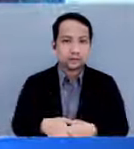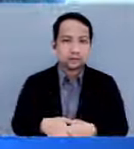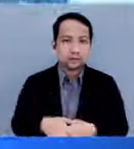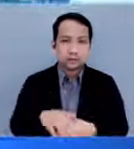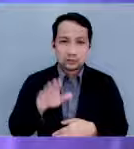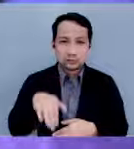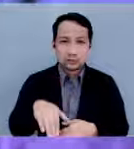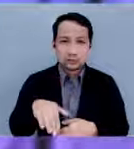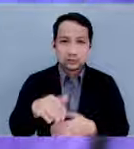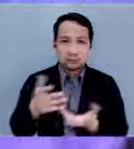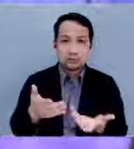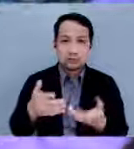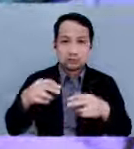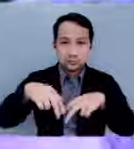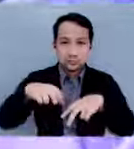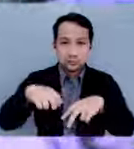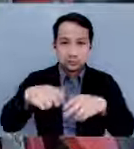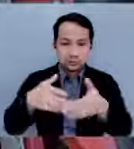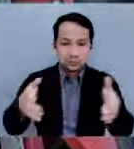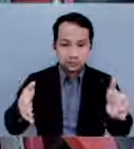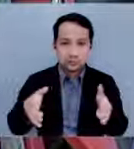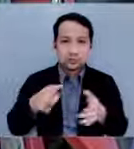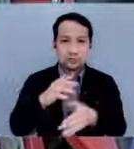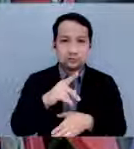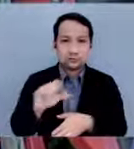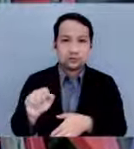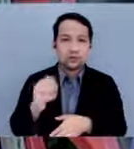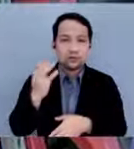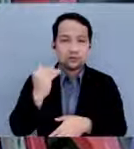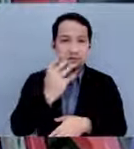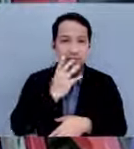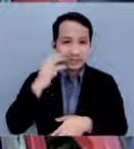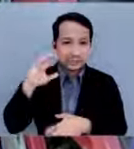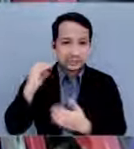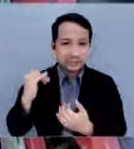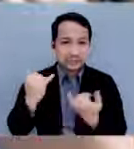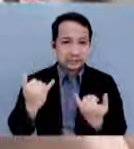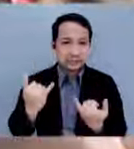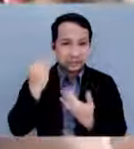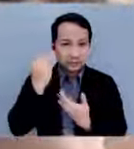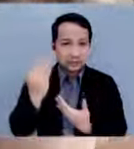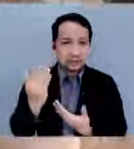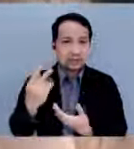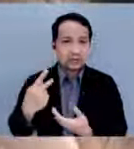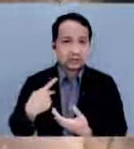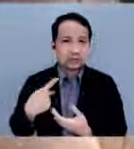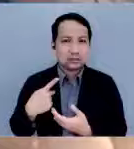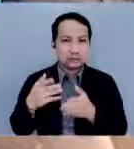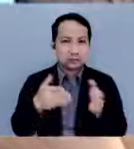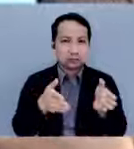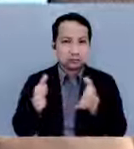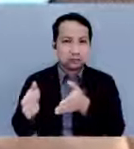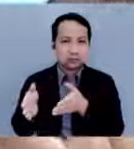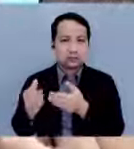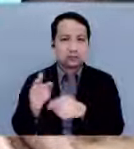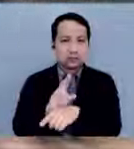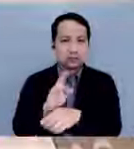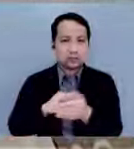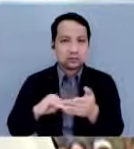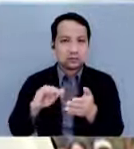maiwasang magtampisaw sa inflatable pools, lalo't mainit ang panahon, may mga paraan naman para magamit ulit ang